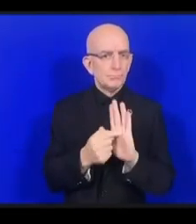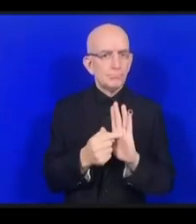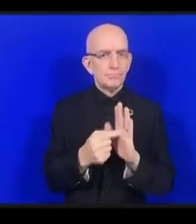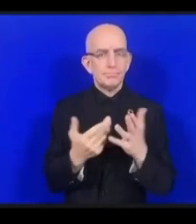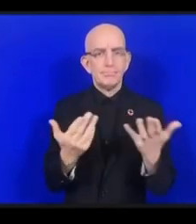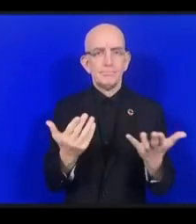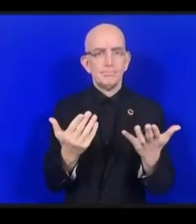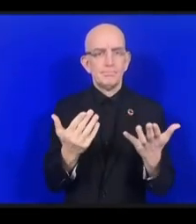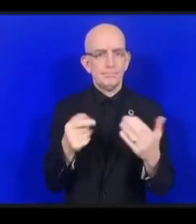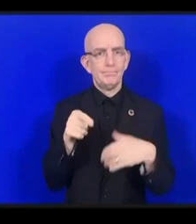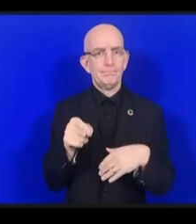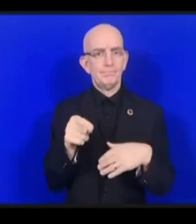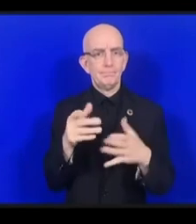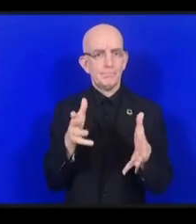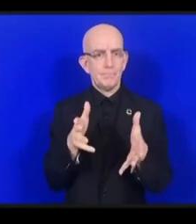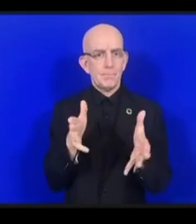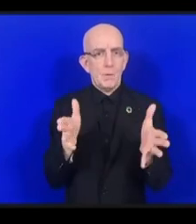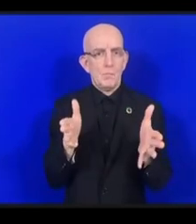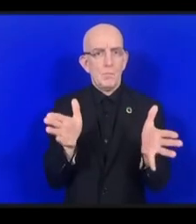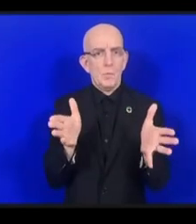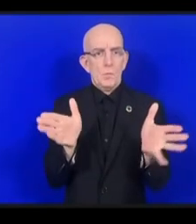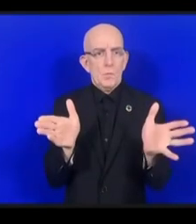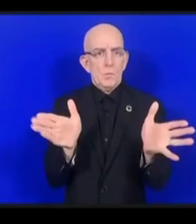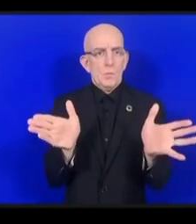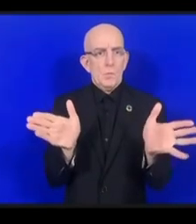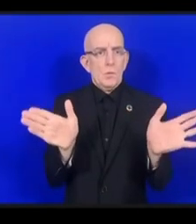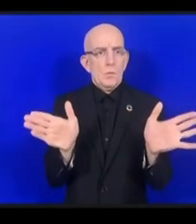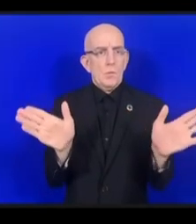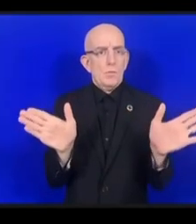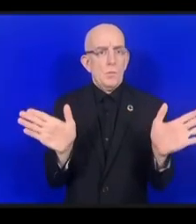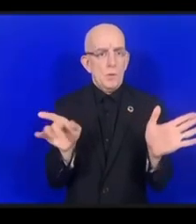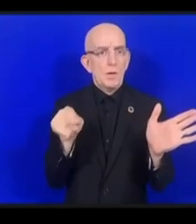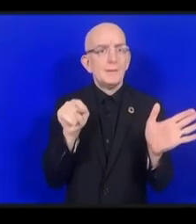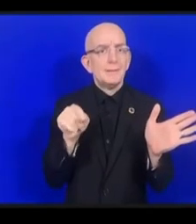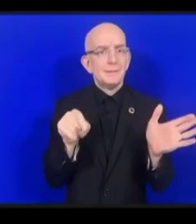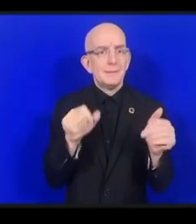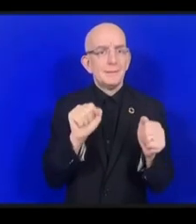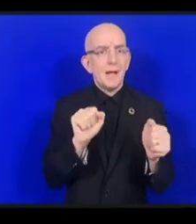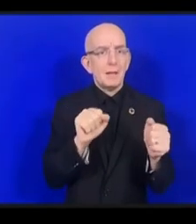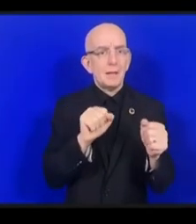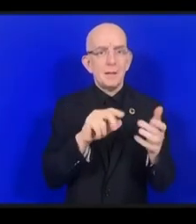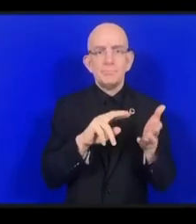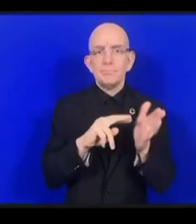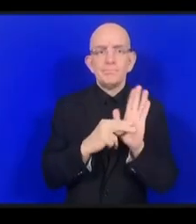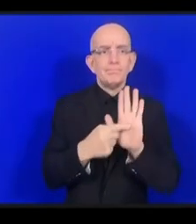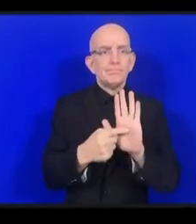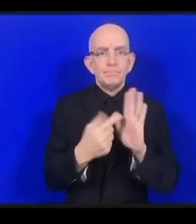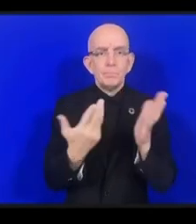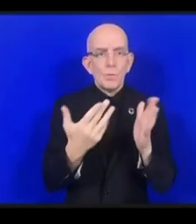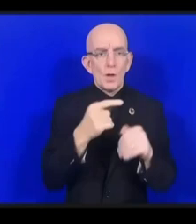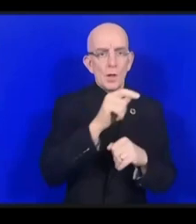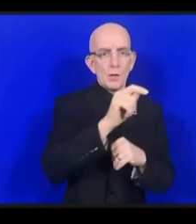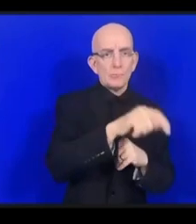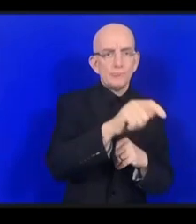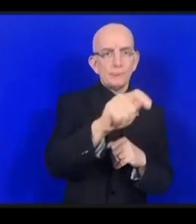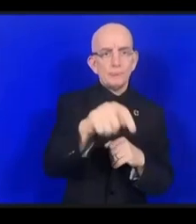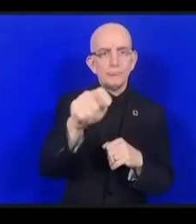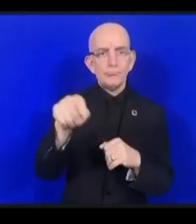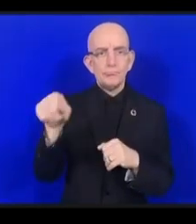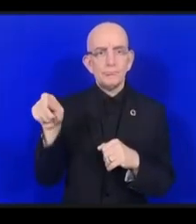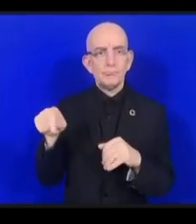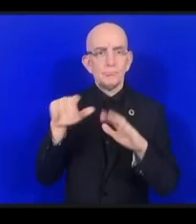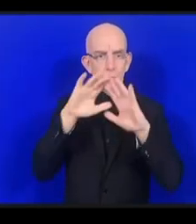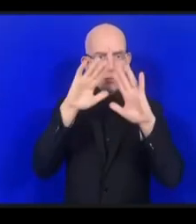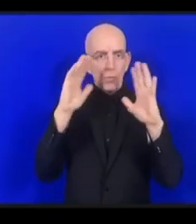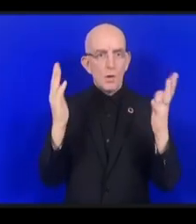ることをさらに願っておるわけでございます。一人として絆から外れることなく、すべての